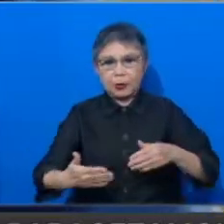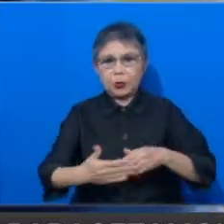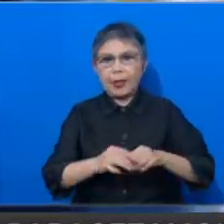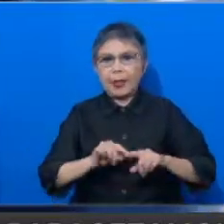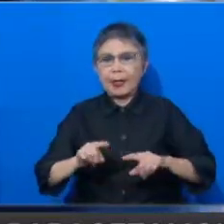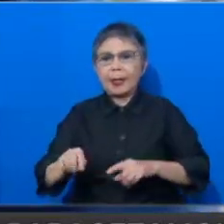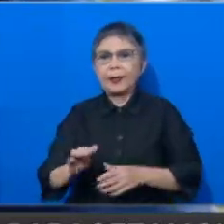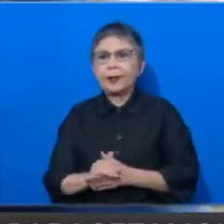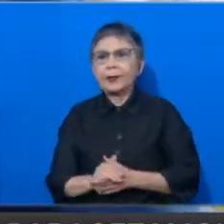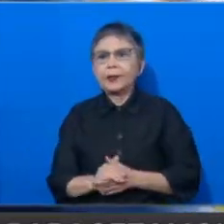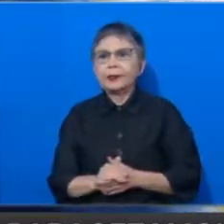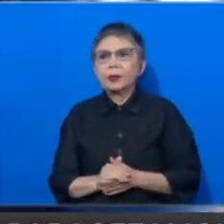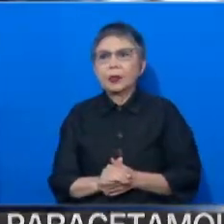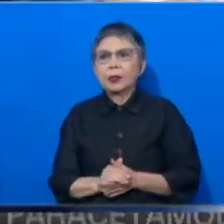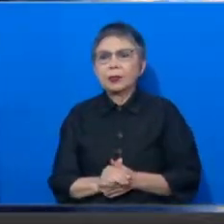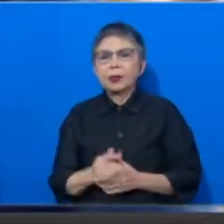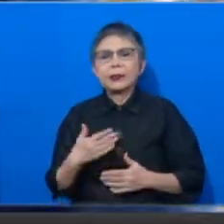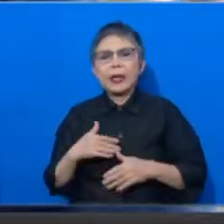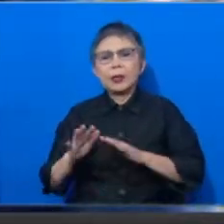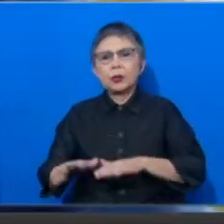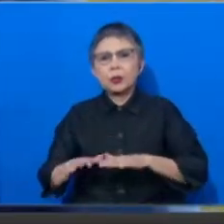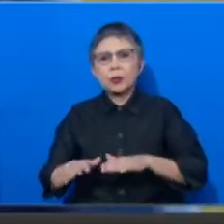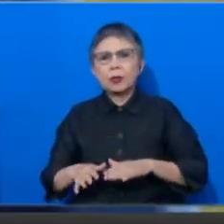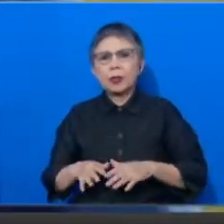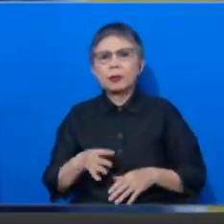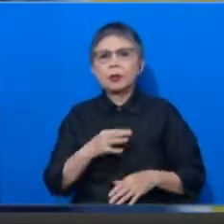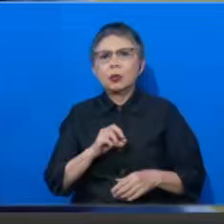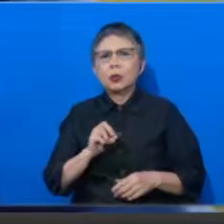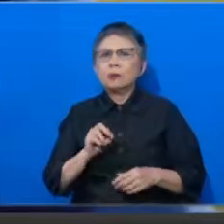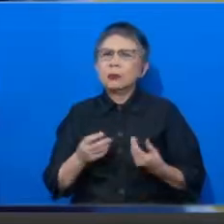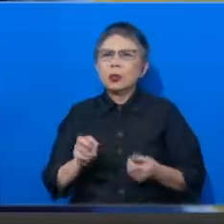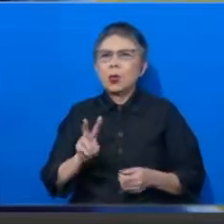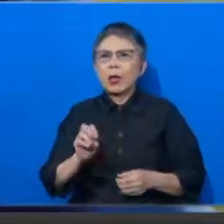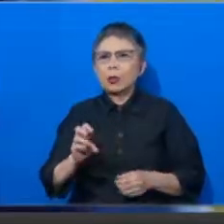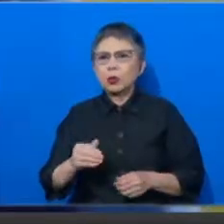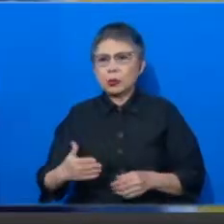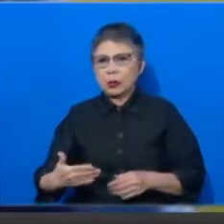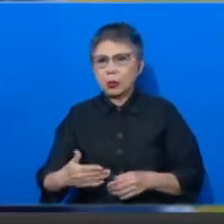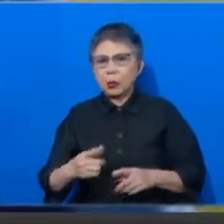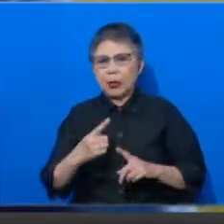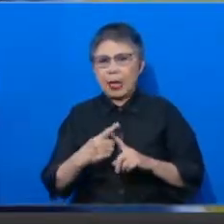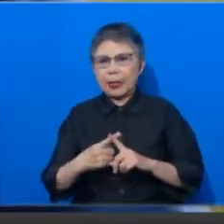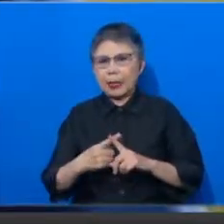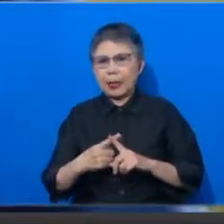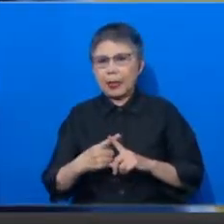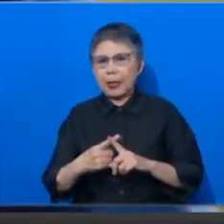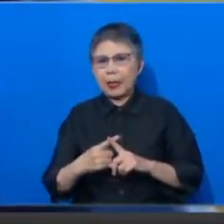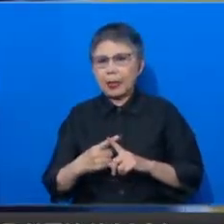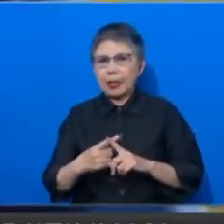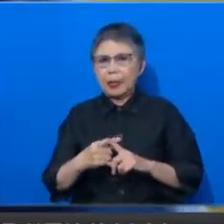sering untuk budidaya ini menghasilkan 200 ekor kali